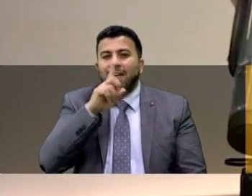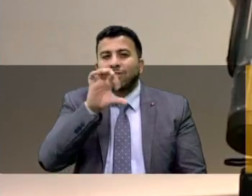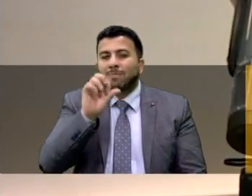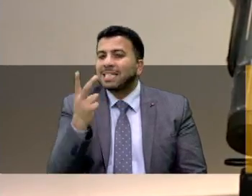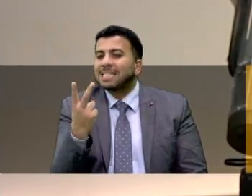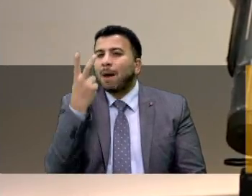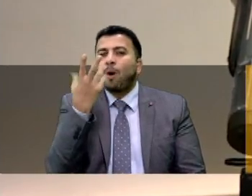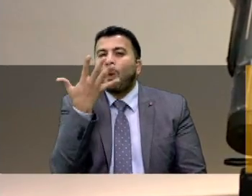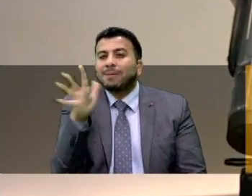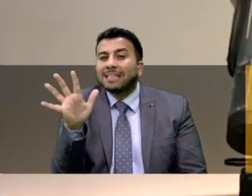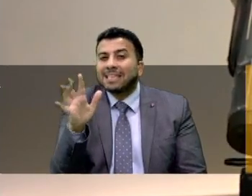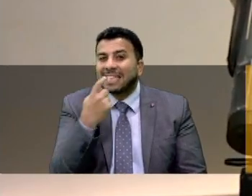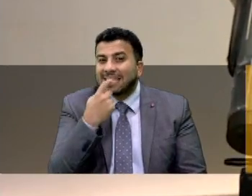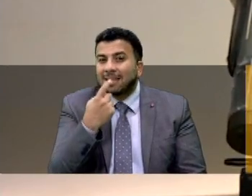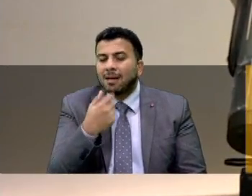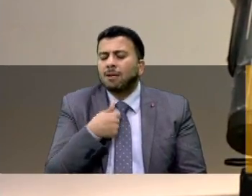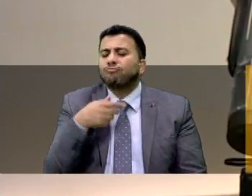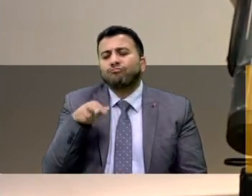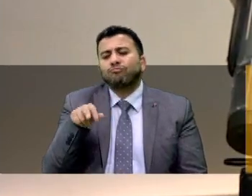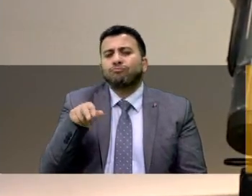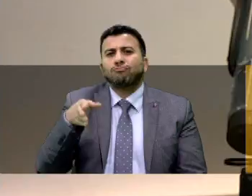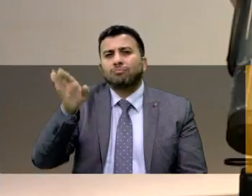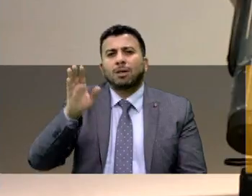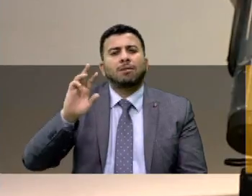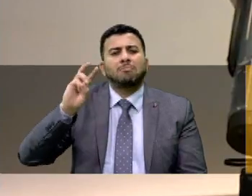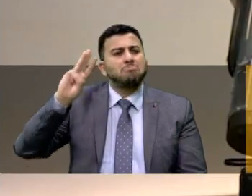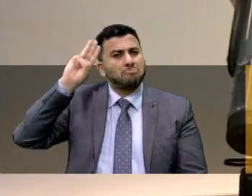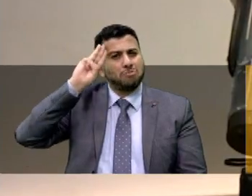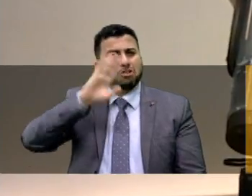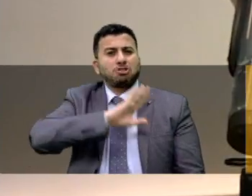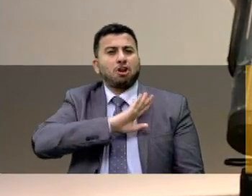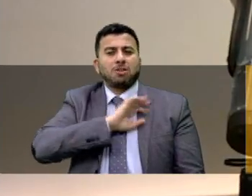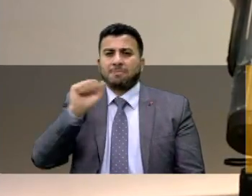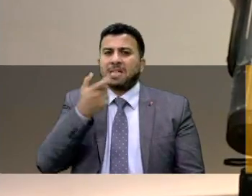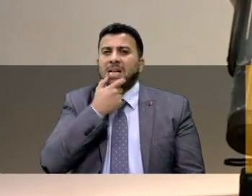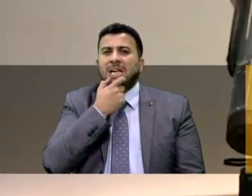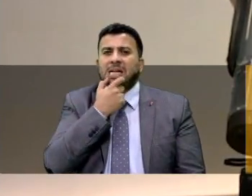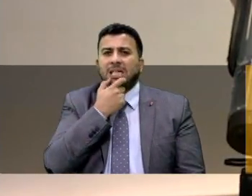أغسطس كده، وأنا رايح أنا في المعسكر، والمعسكر